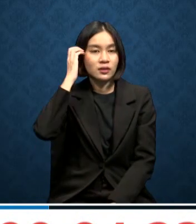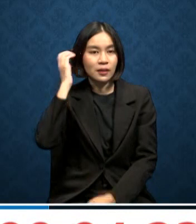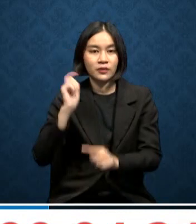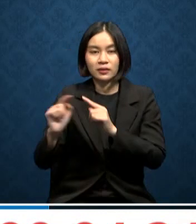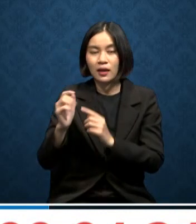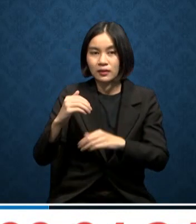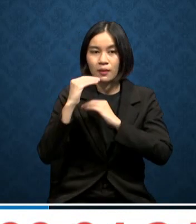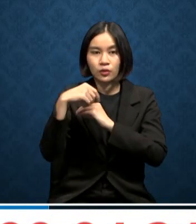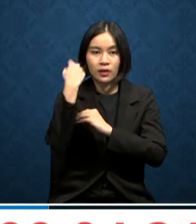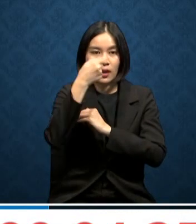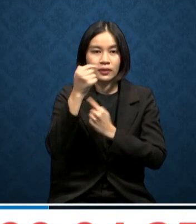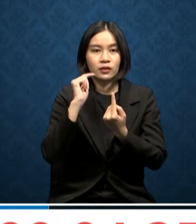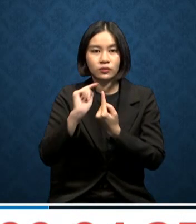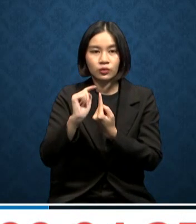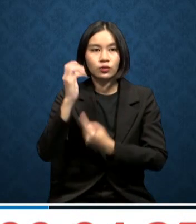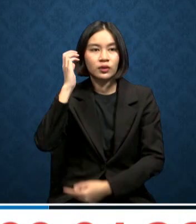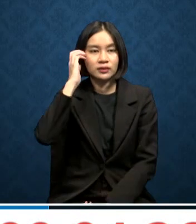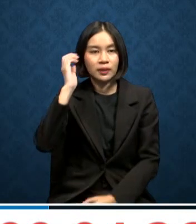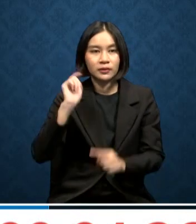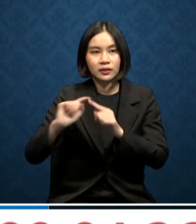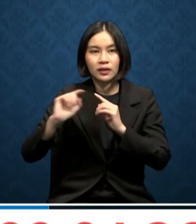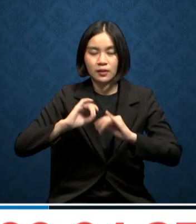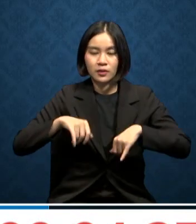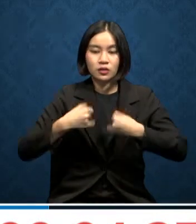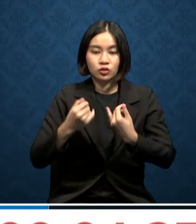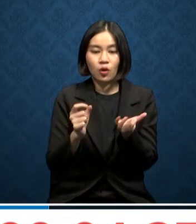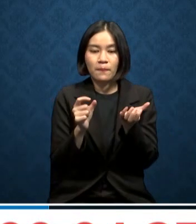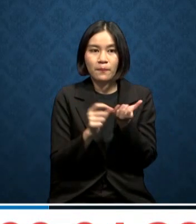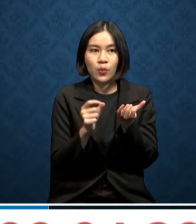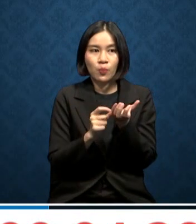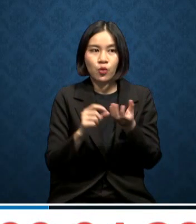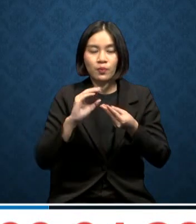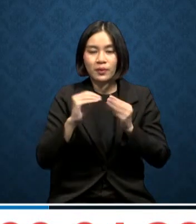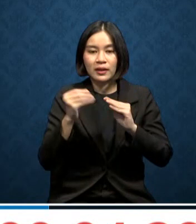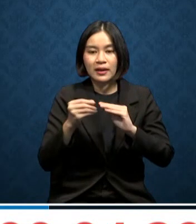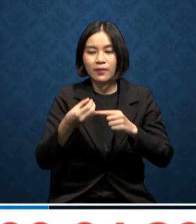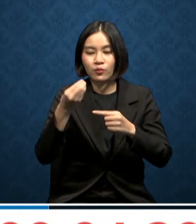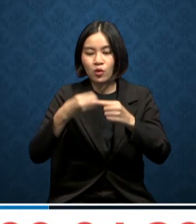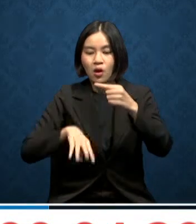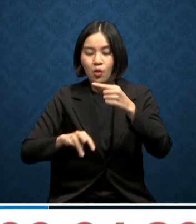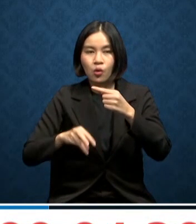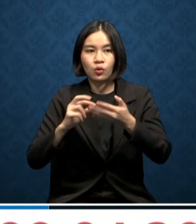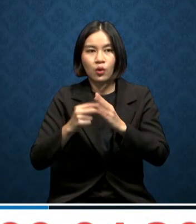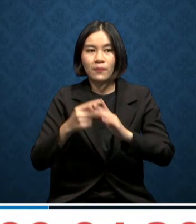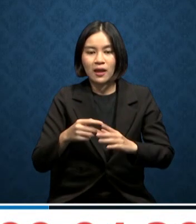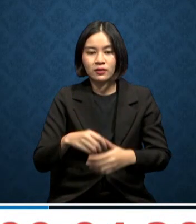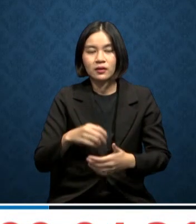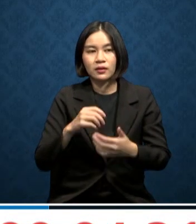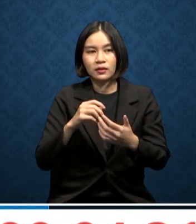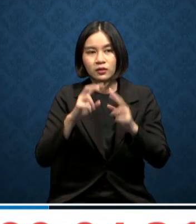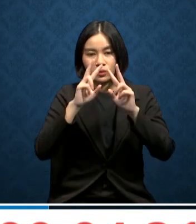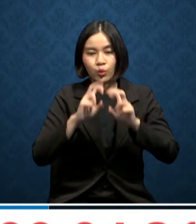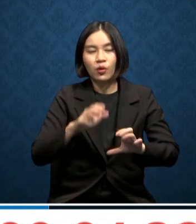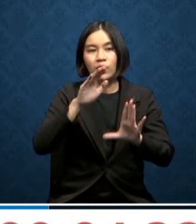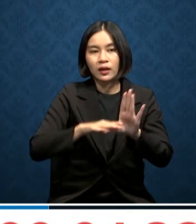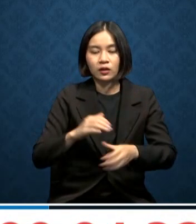เพื่อกำหนดให้ผู้ใช้บิการโรสเครื่อนที่ที่ถือคลองซมตงแต่ 6 เลหมายขึ้นไปต้ยืนยนตัวตนภายใกำหนดและขณะนี้